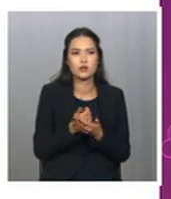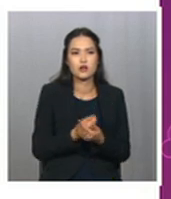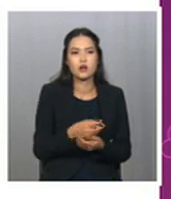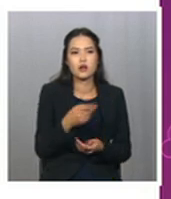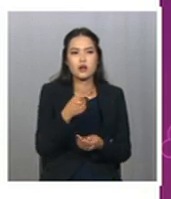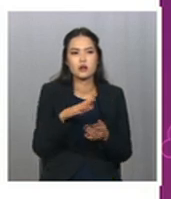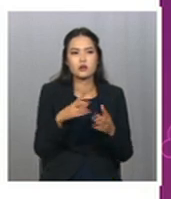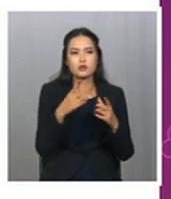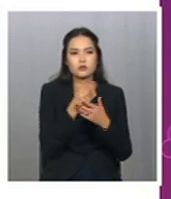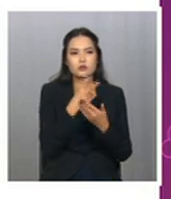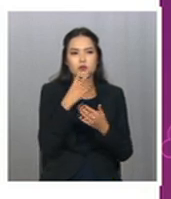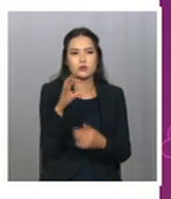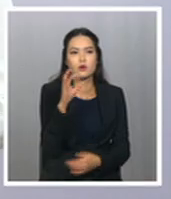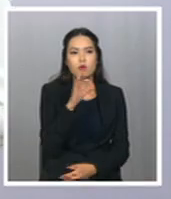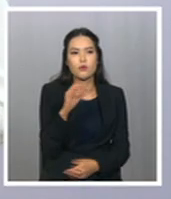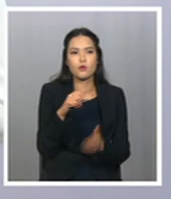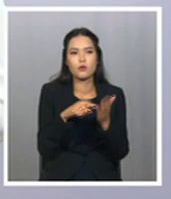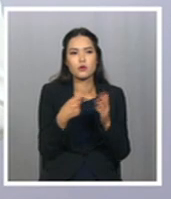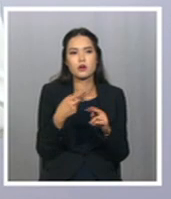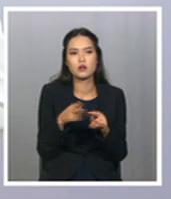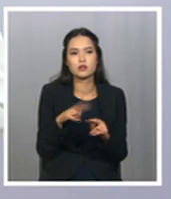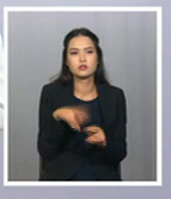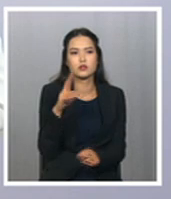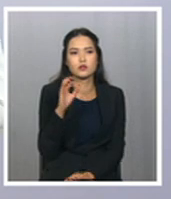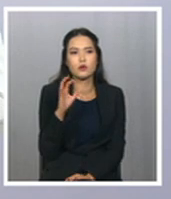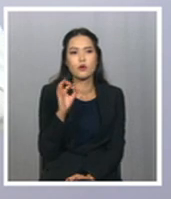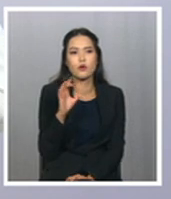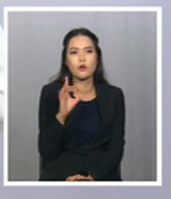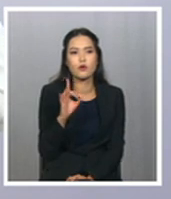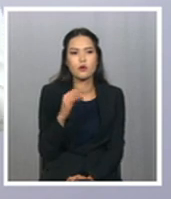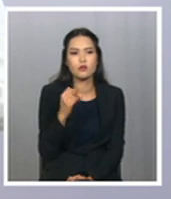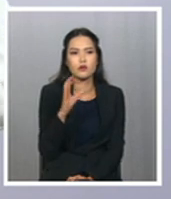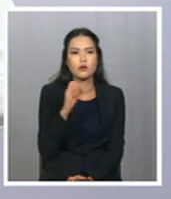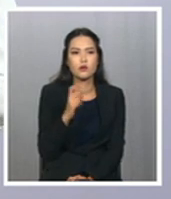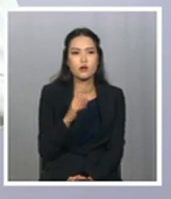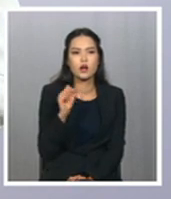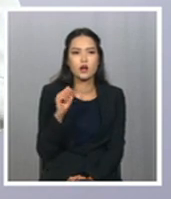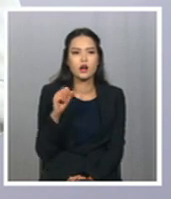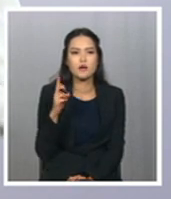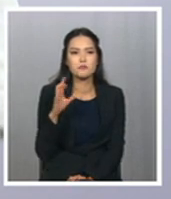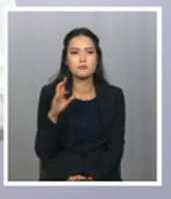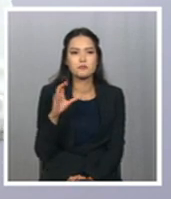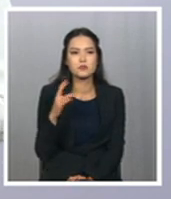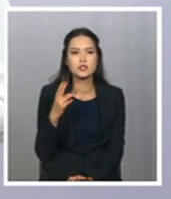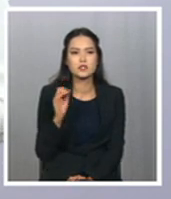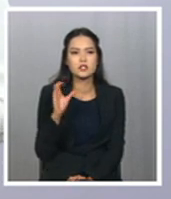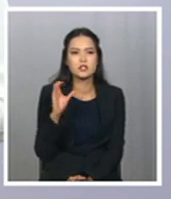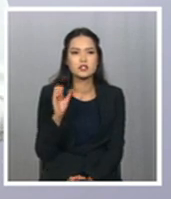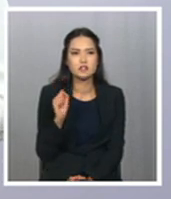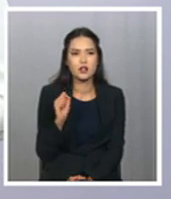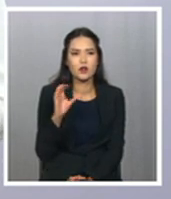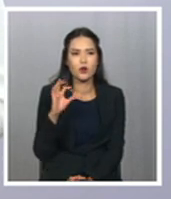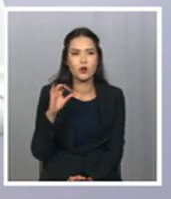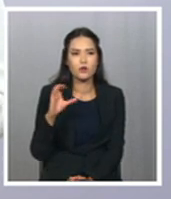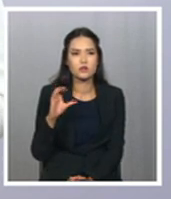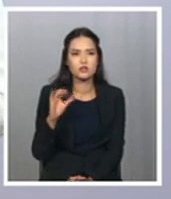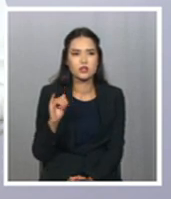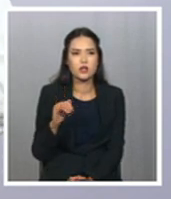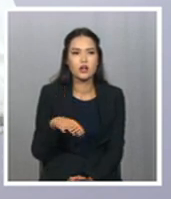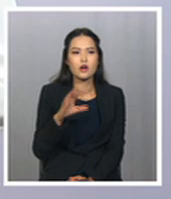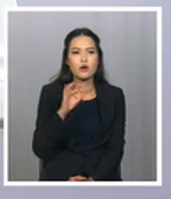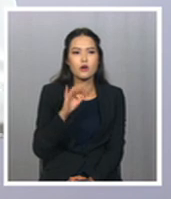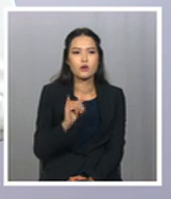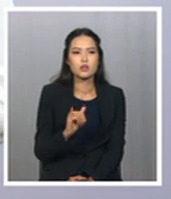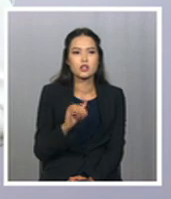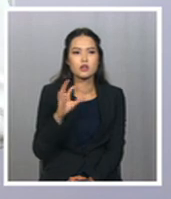бұл координаттар басы, OX өздеріңіз білетін абсисса осы, ал OY ордината